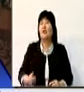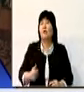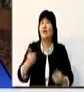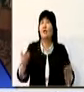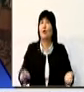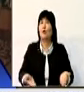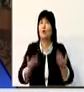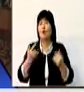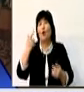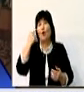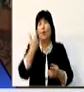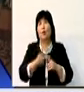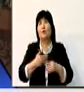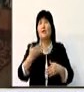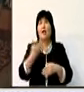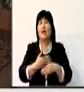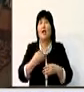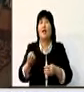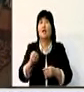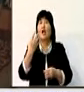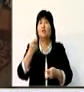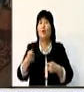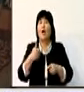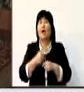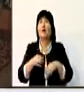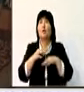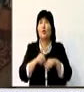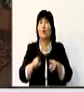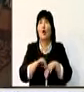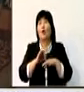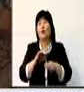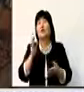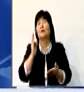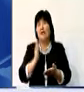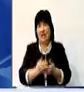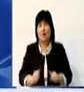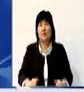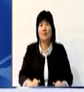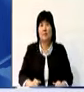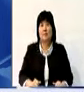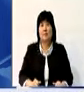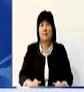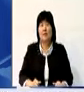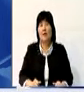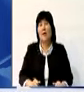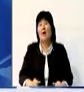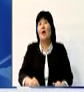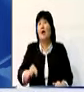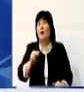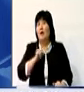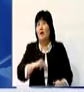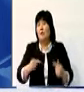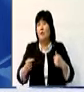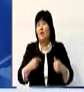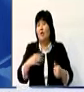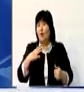қалсын деген оймен осы кешті Тасбөгет әкімдігінің ұйымдастырылуымен өткізіп жатырмыз. Бейнетті жылдар жемісін